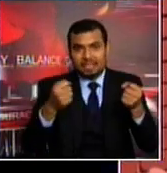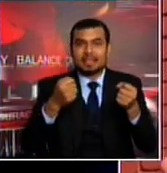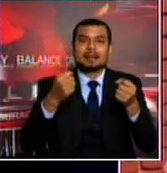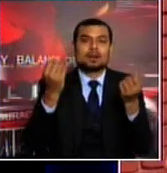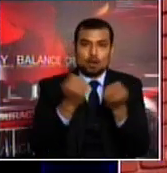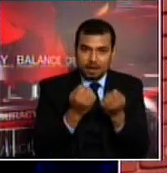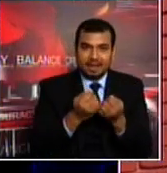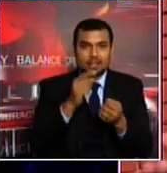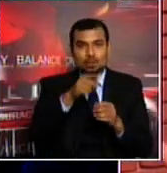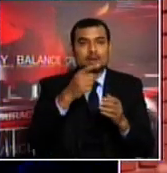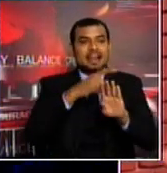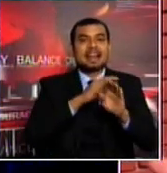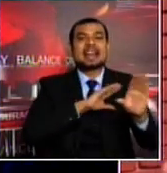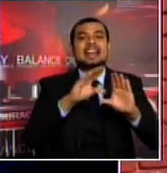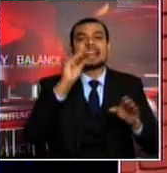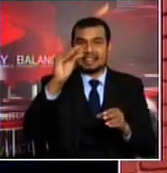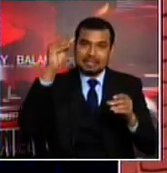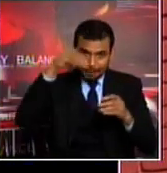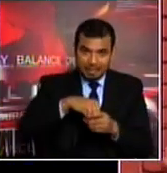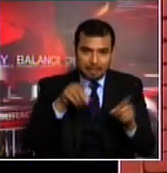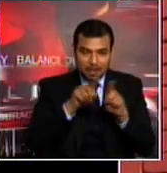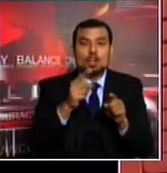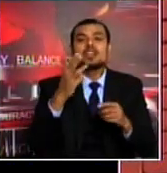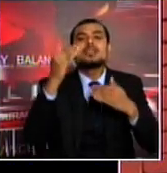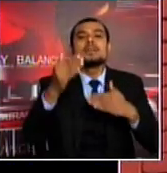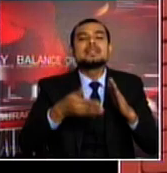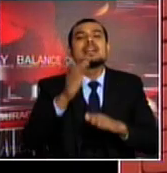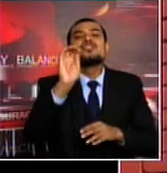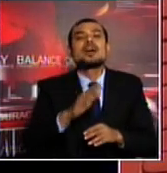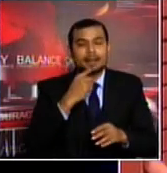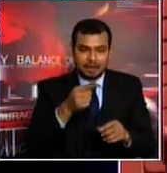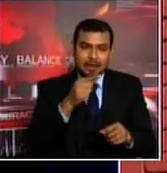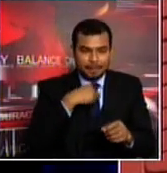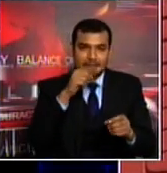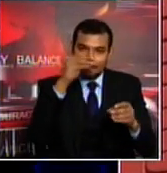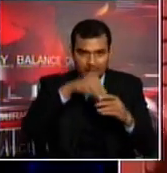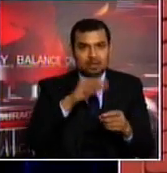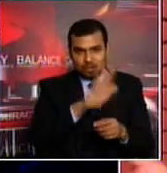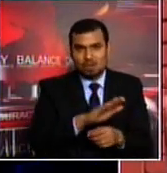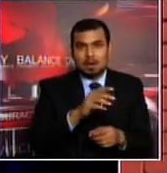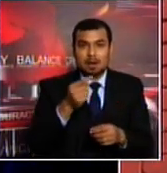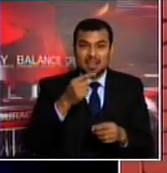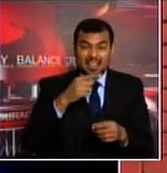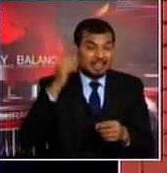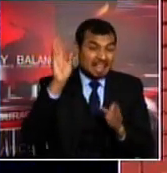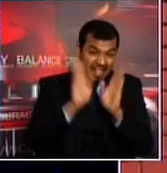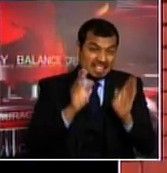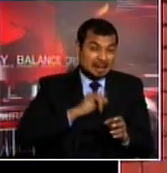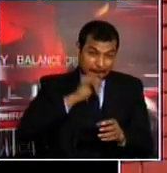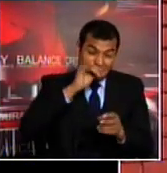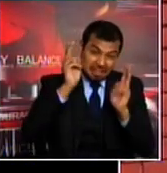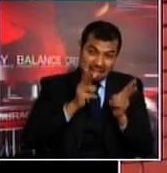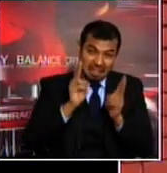निर्धारण निर्देशिकामा पनि कतिसम्मको कारवाहीमा जान सक्यौँ भने कारवाहीको दायरा त्यहीँ उल्लेख गरेको छ। अटेर गर्ने विद्यालयहरूलाई पहिला नसेध दिने, जरिमाना गर्ने, भएन भने अनुमति